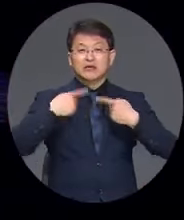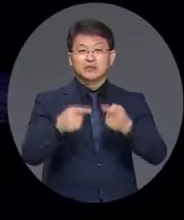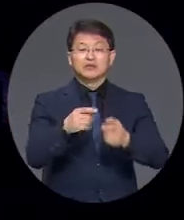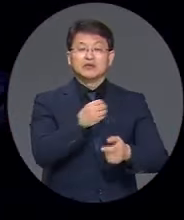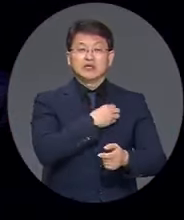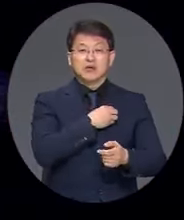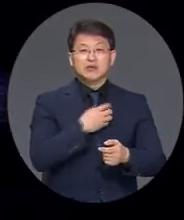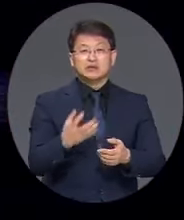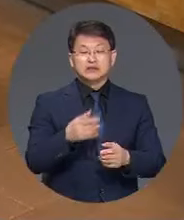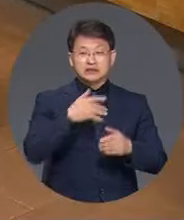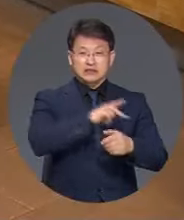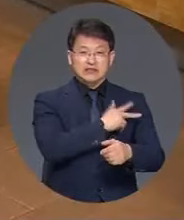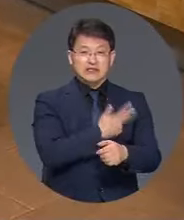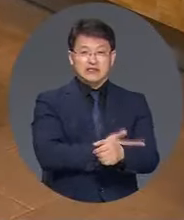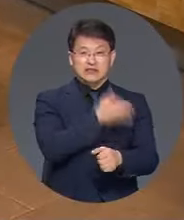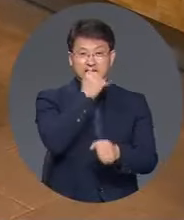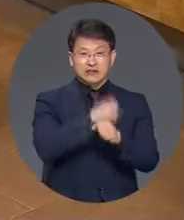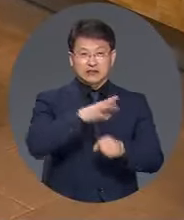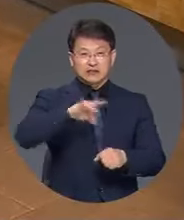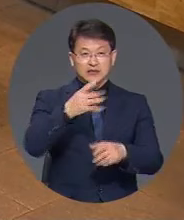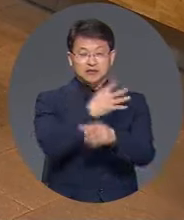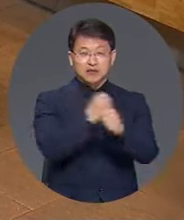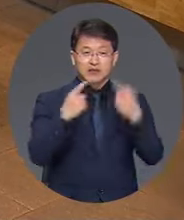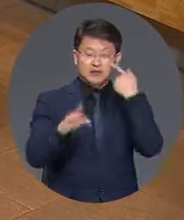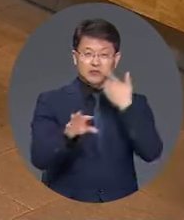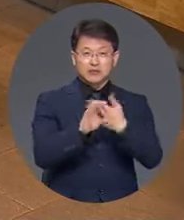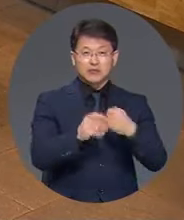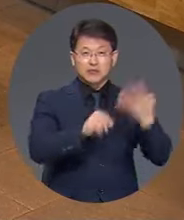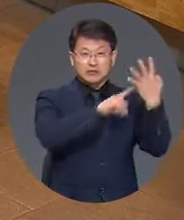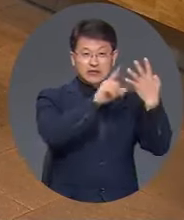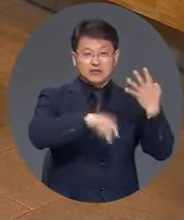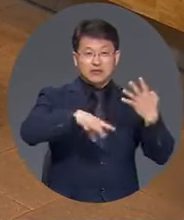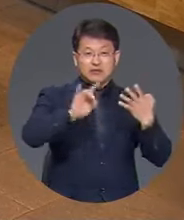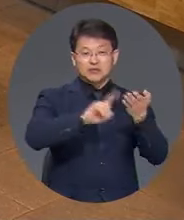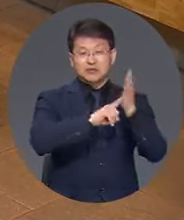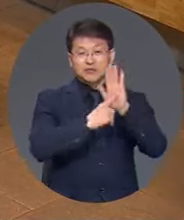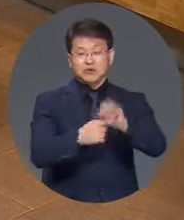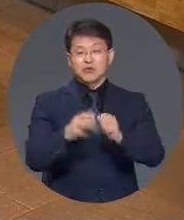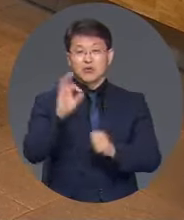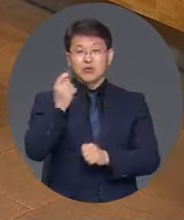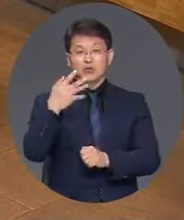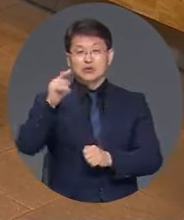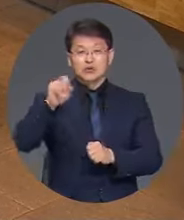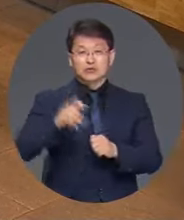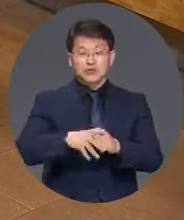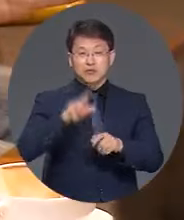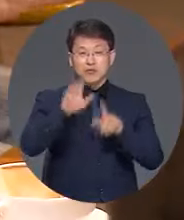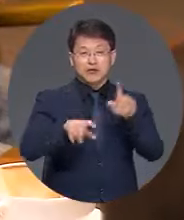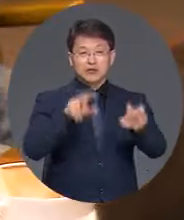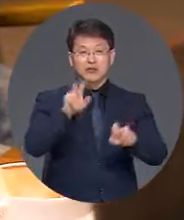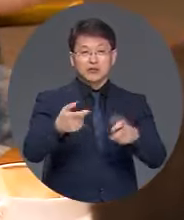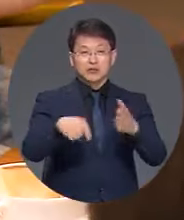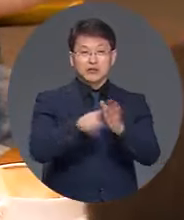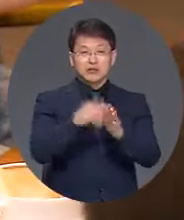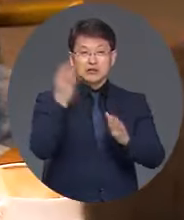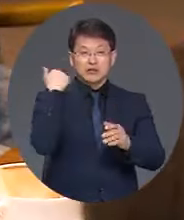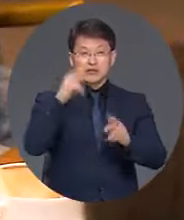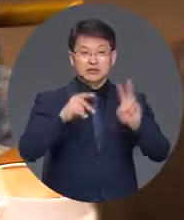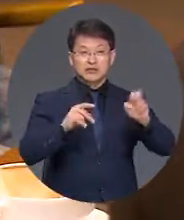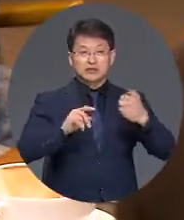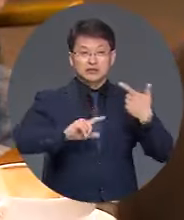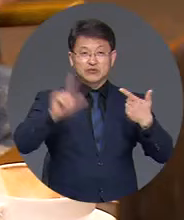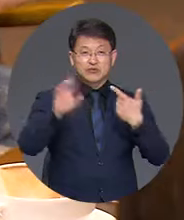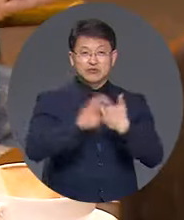단원 자격입니다. 애초 계획이라면 4월에 첫 작품 오장군의 발톱을 위해 지난달